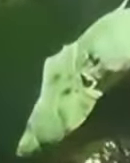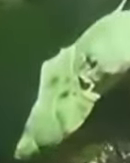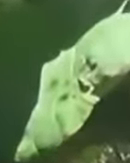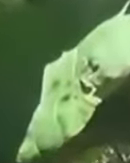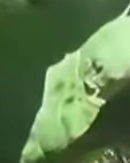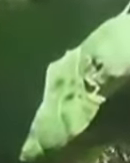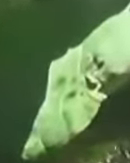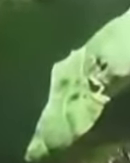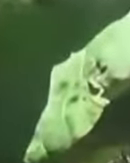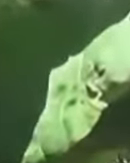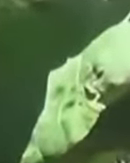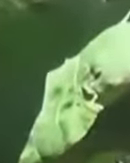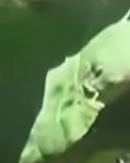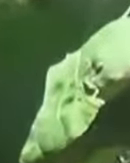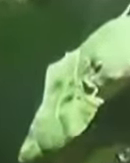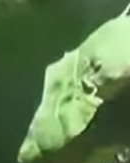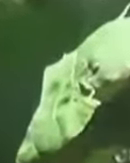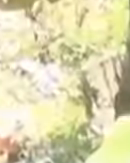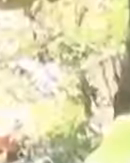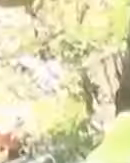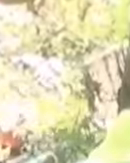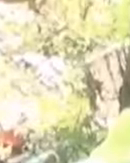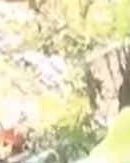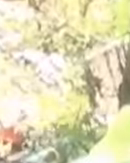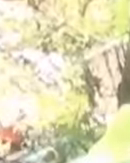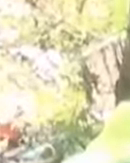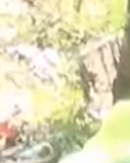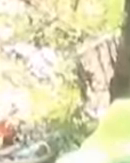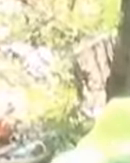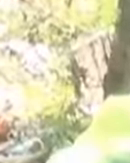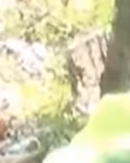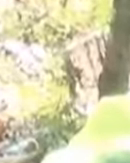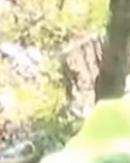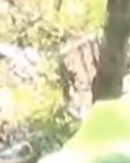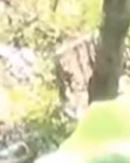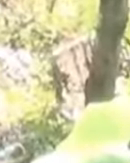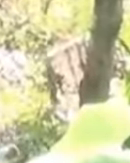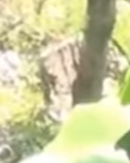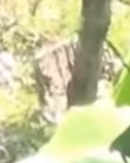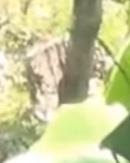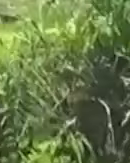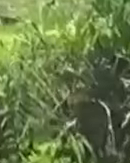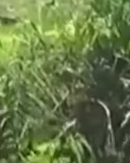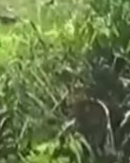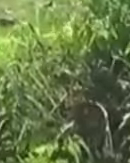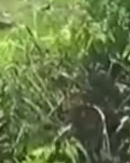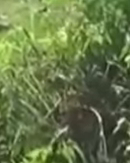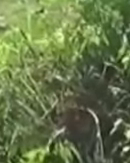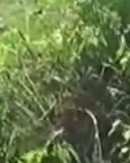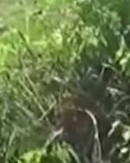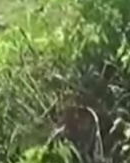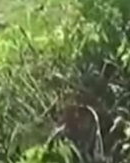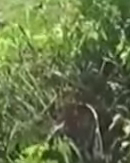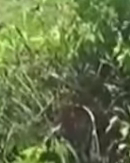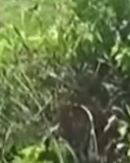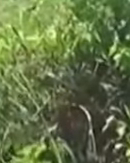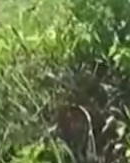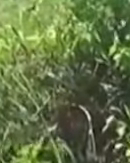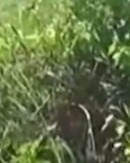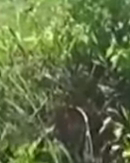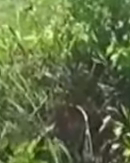kasus perundungan ke Mapolres Madiun Kota, namun laporan polisi dicabut keluarga. 3 bulan setelah kematian korban, keluarga menemukan